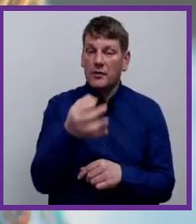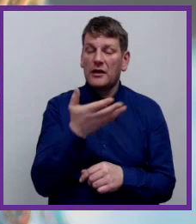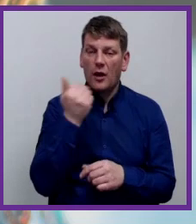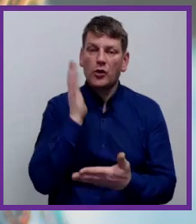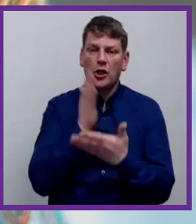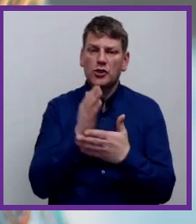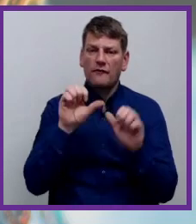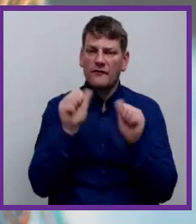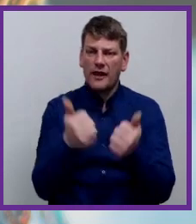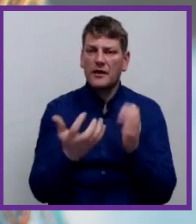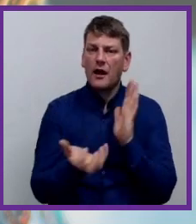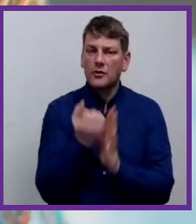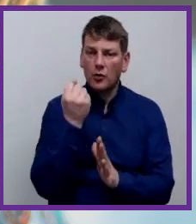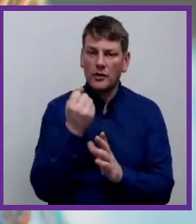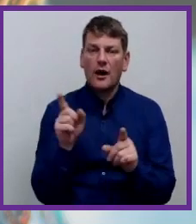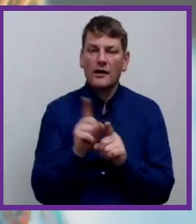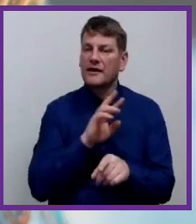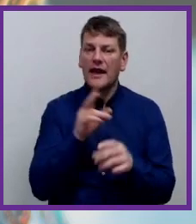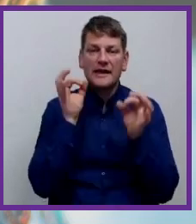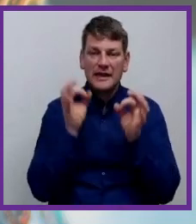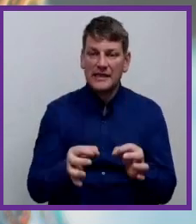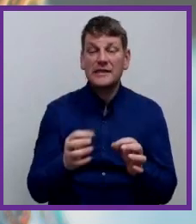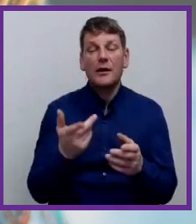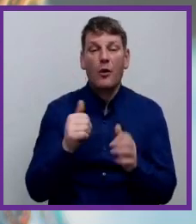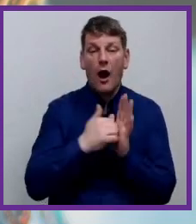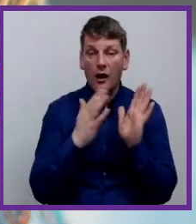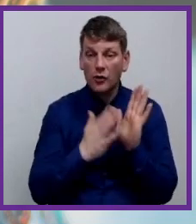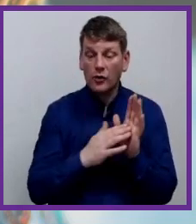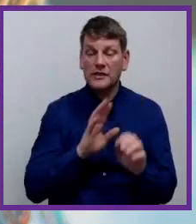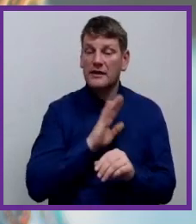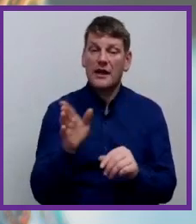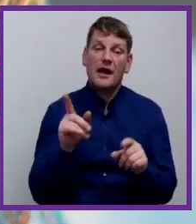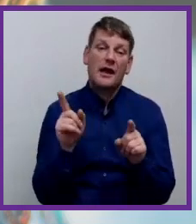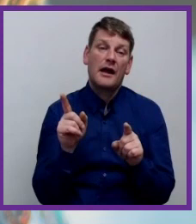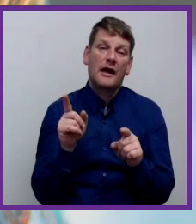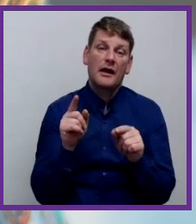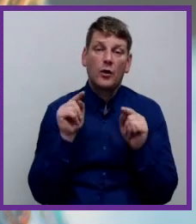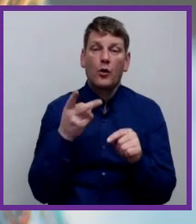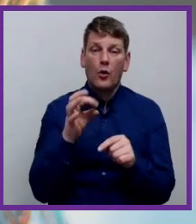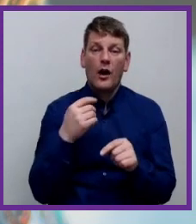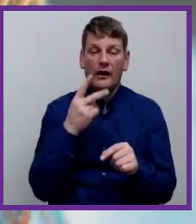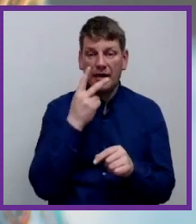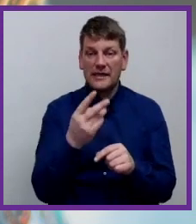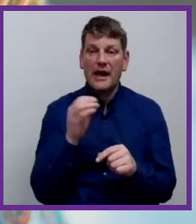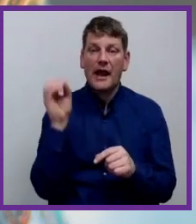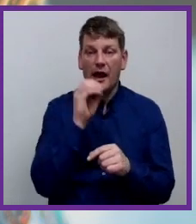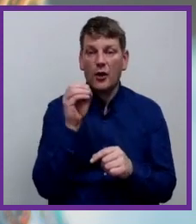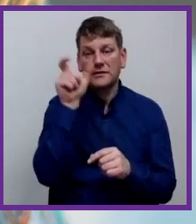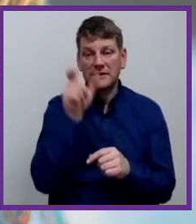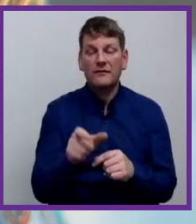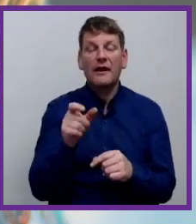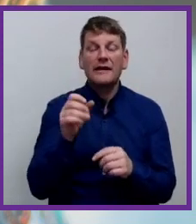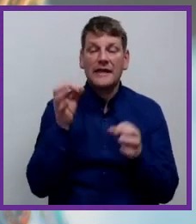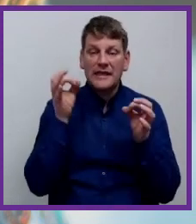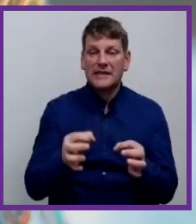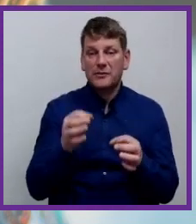tiešā veidā atrodama arī ne tiesību aktos, ne kā arī mēs redzējām Eiropas cilvēktiesību tiesas praksē,